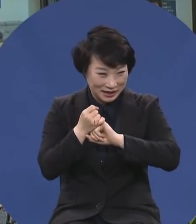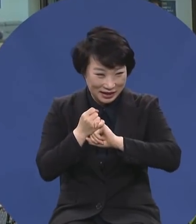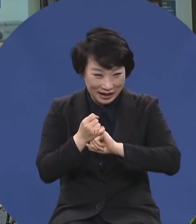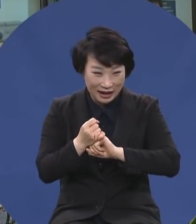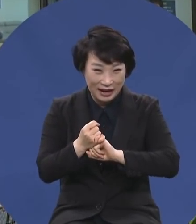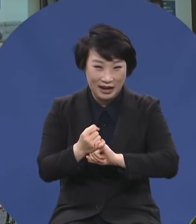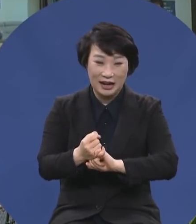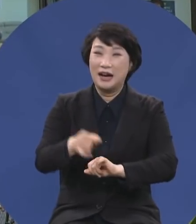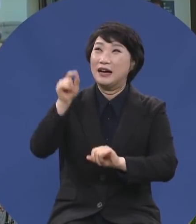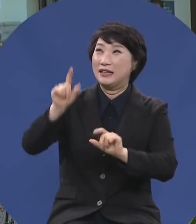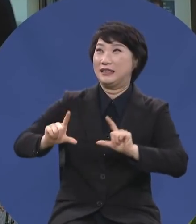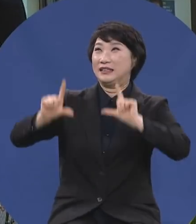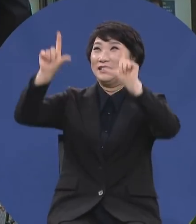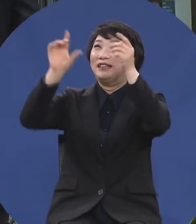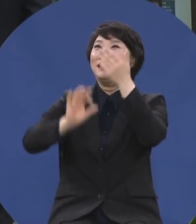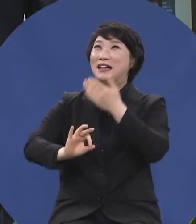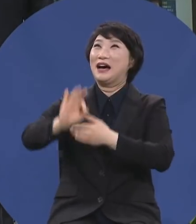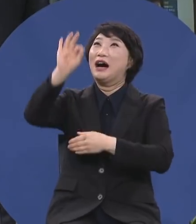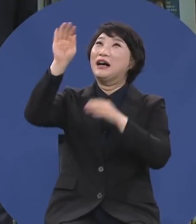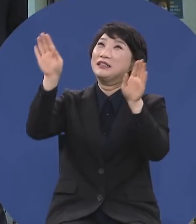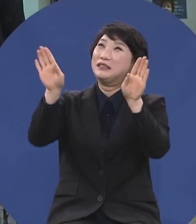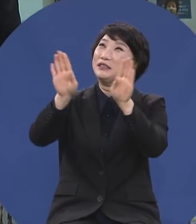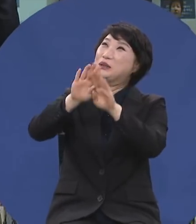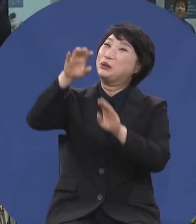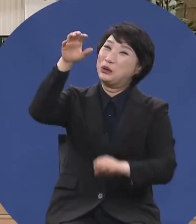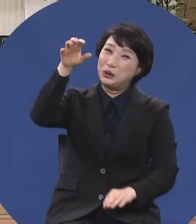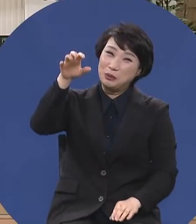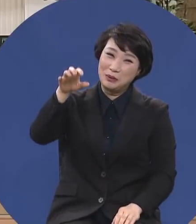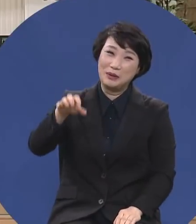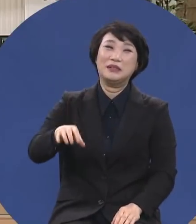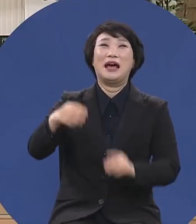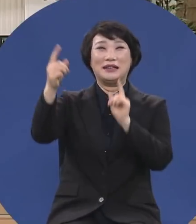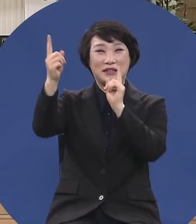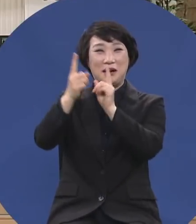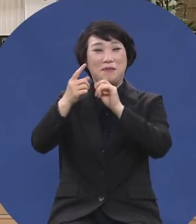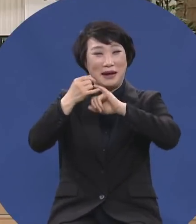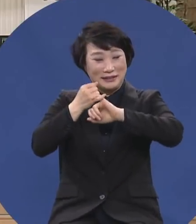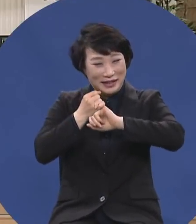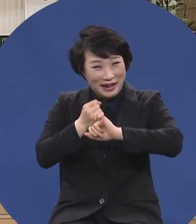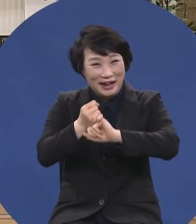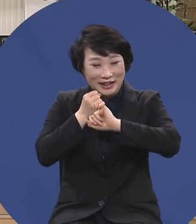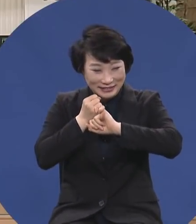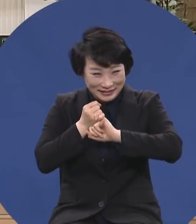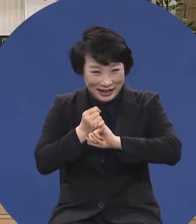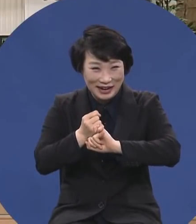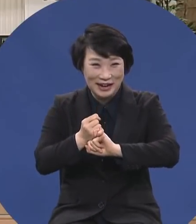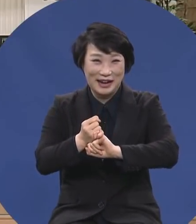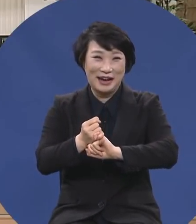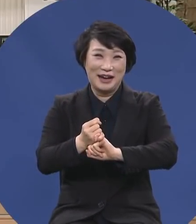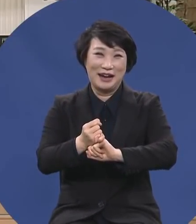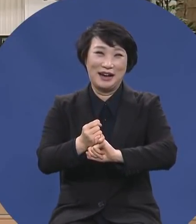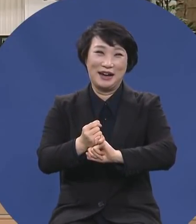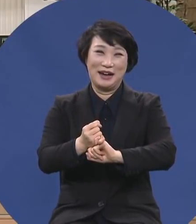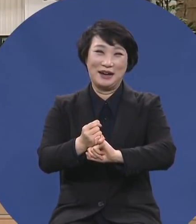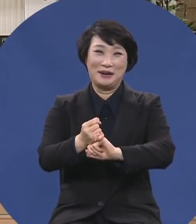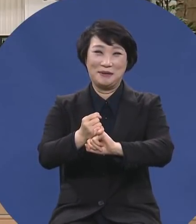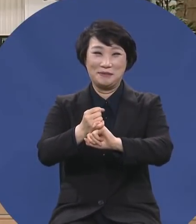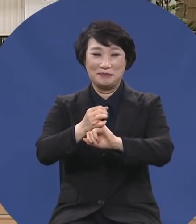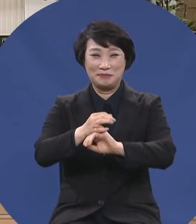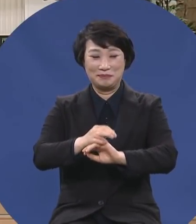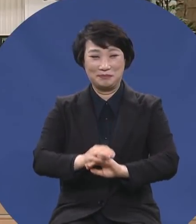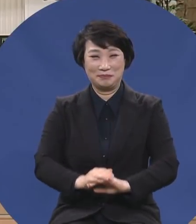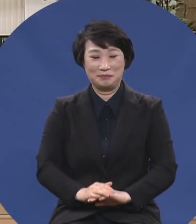만나보자. 그날 아침 부근에서 만나자.